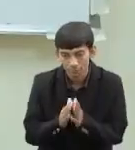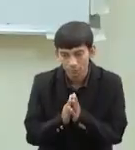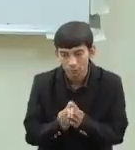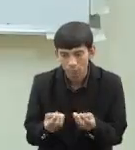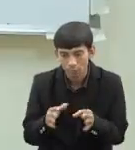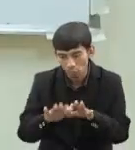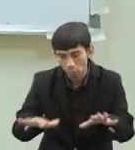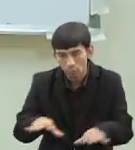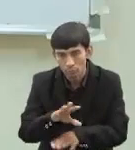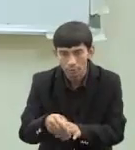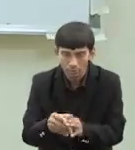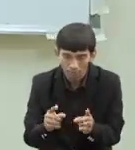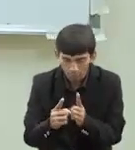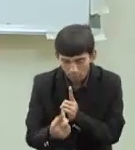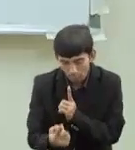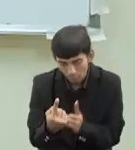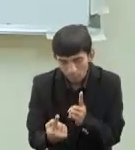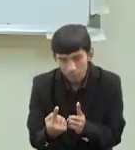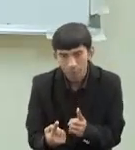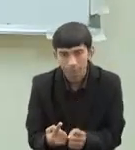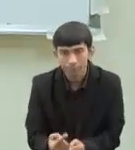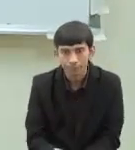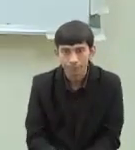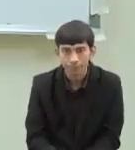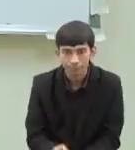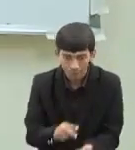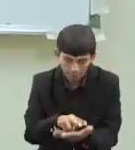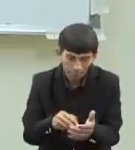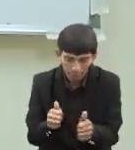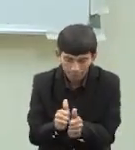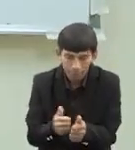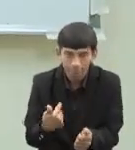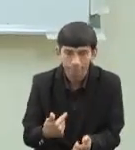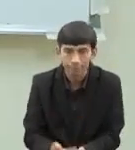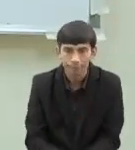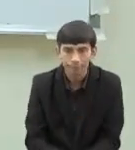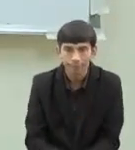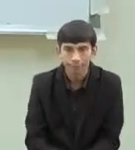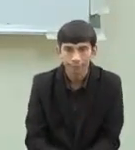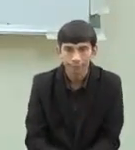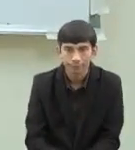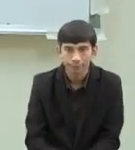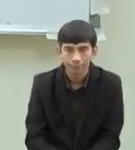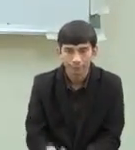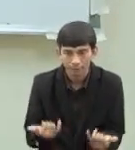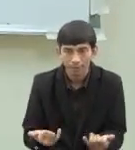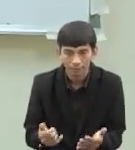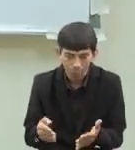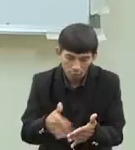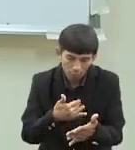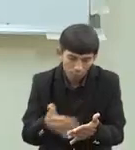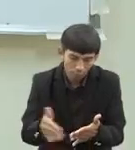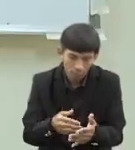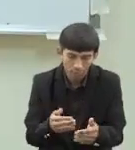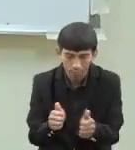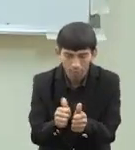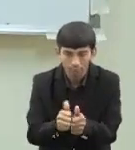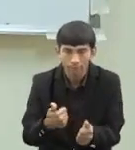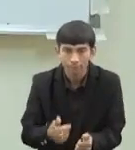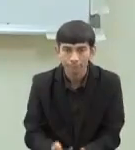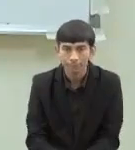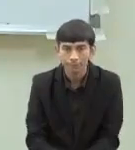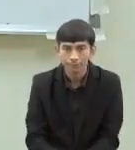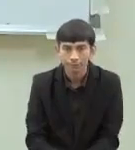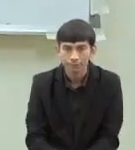chà à con chàng con tặng áo khăn ấm bánh mánh con áp tiêng chầm lão cho mùi nẹ kru chà ban an cho mùi nẹ kru nè con á à lỡ sốt cho mùi nẹ kru